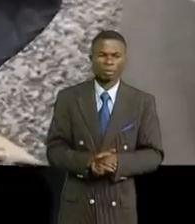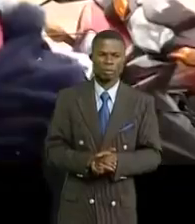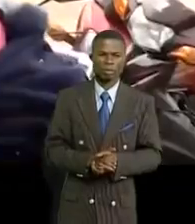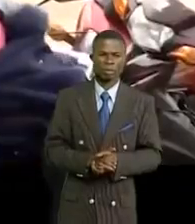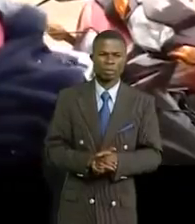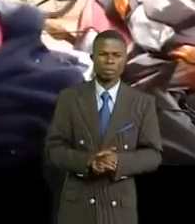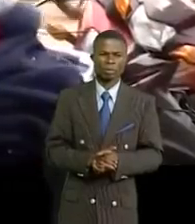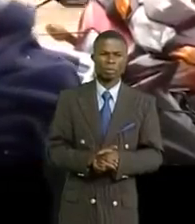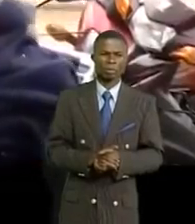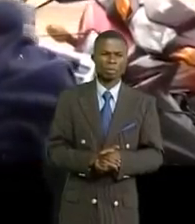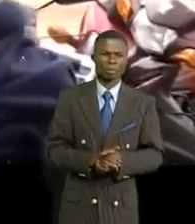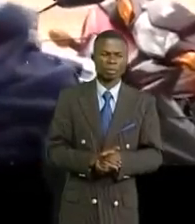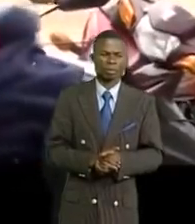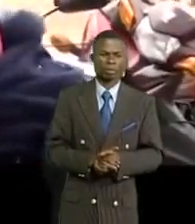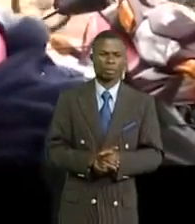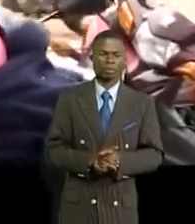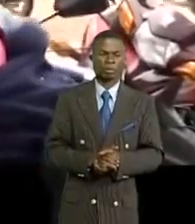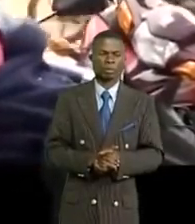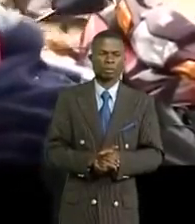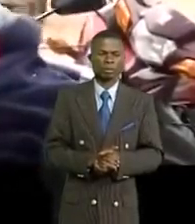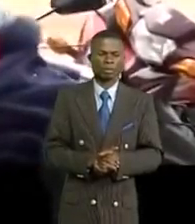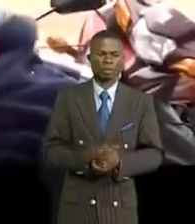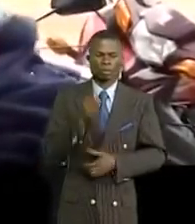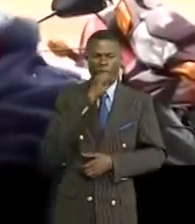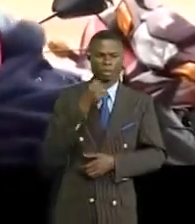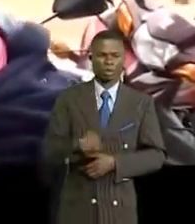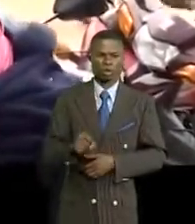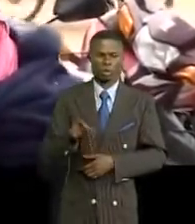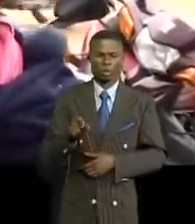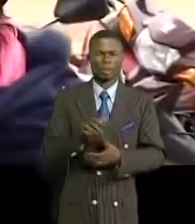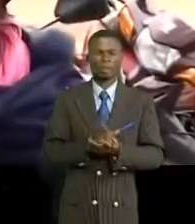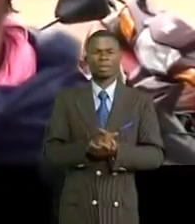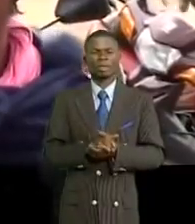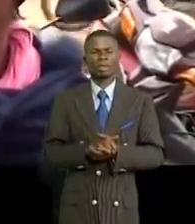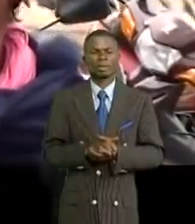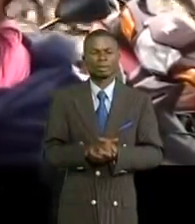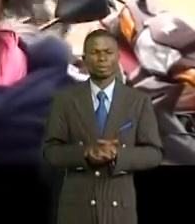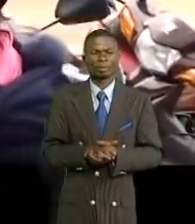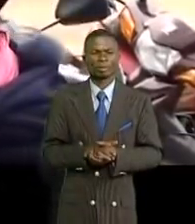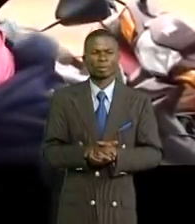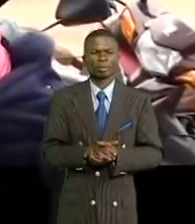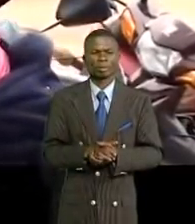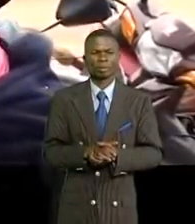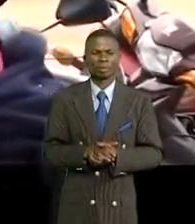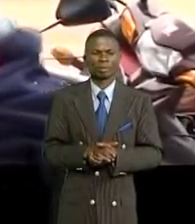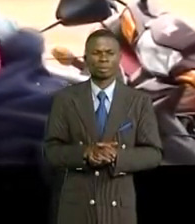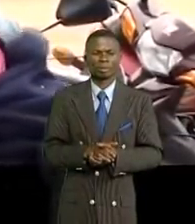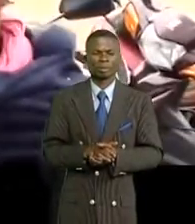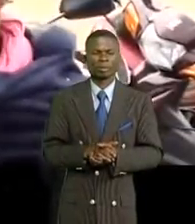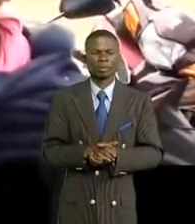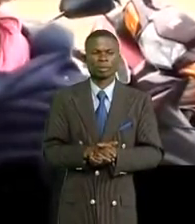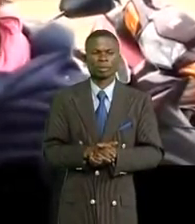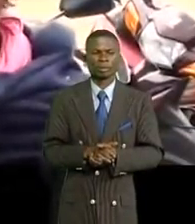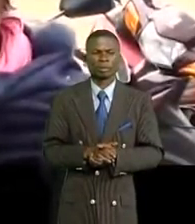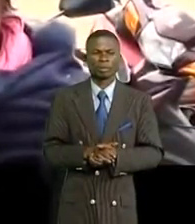quand tu as tout traiter ça sedan est à poil là et qu inutiles est à pois vraiment quittés à ma femme après tout